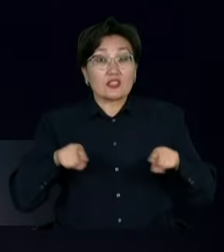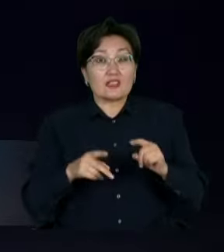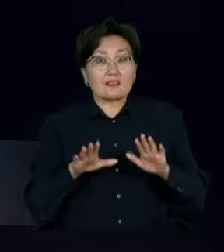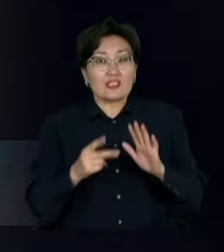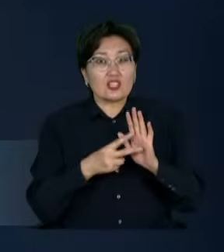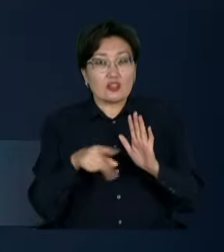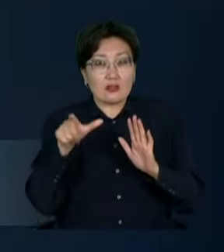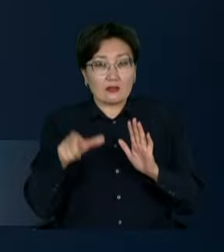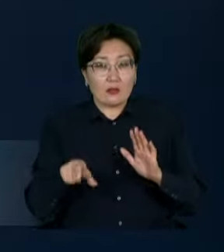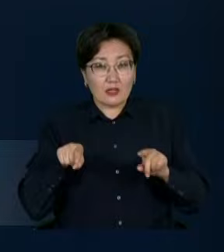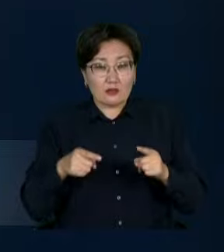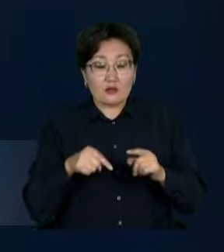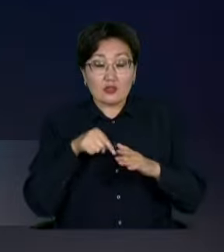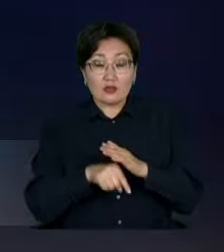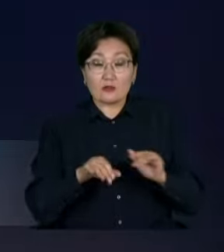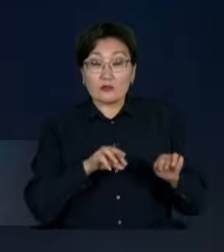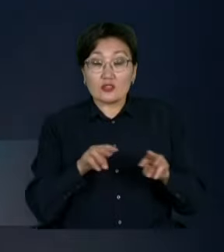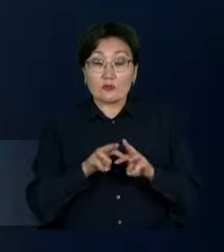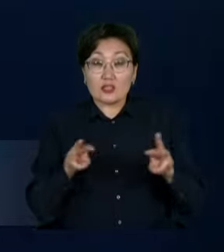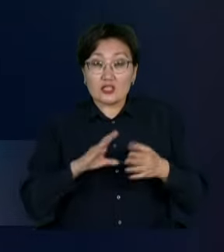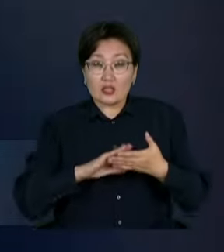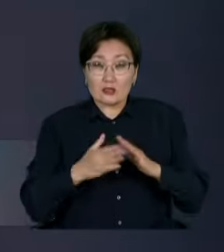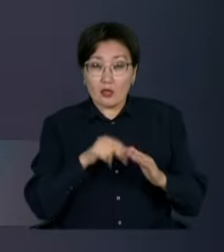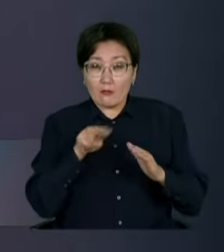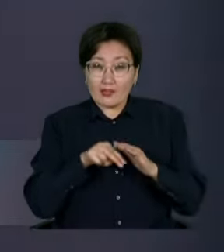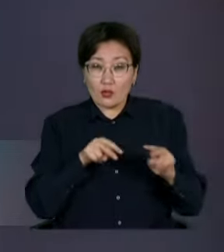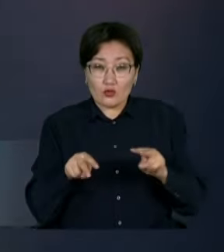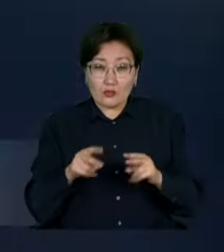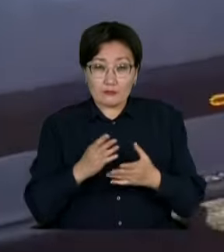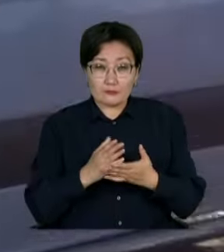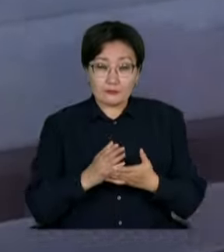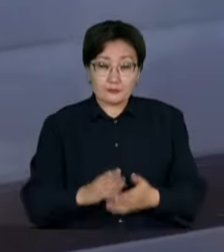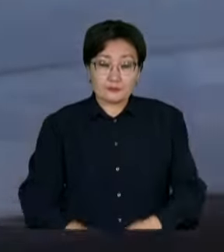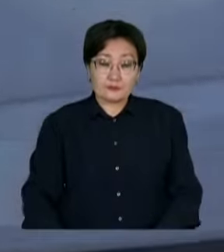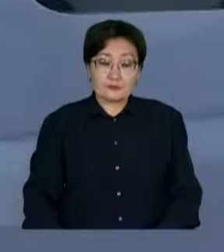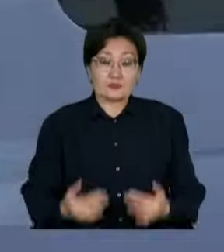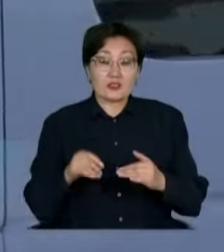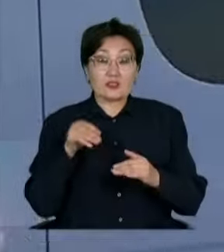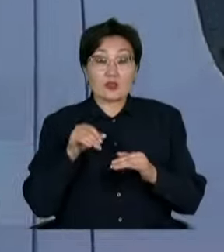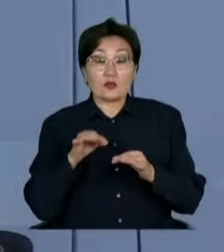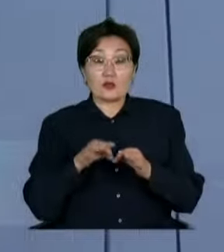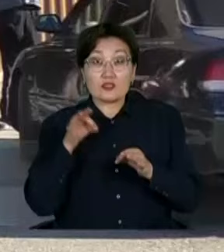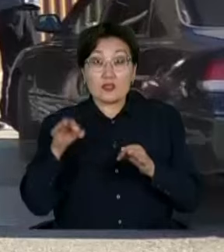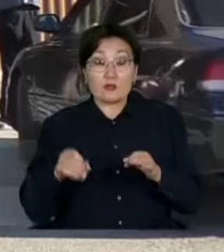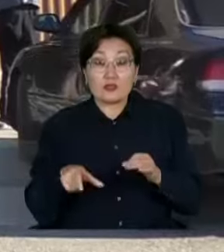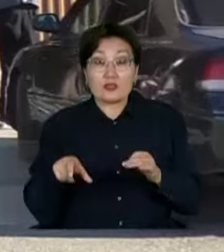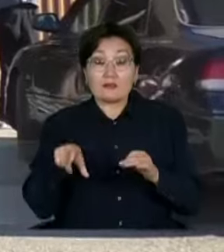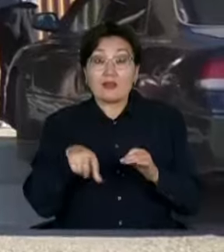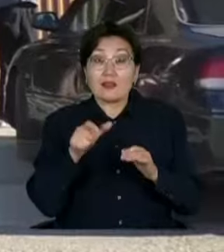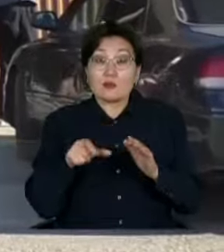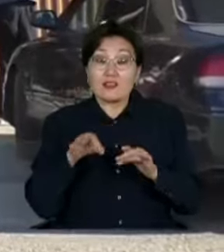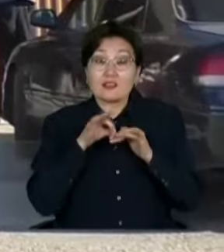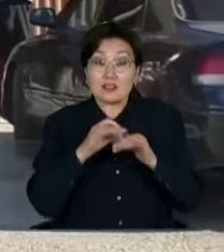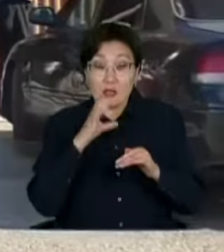7 күдікті алынған? Ішкі істер министрлігі жағдайды бақылауға алды. Жетісу облысында жолаушы тасымалдайтын